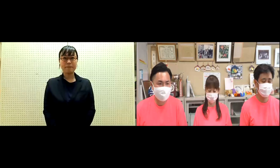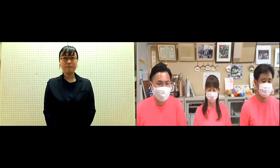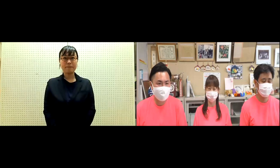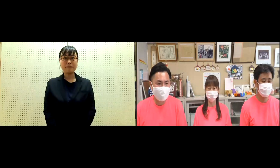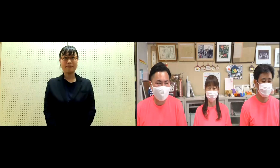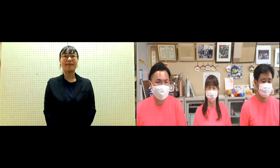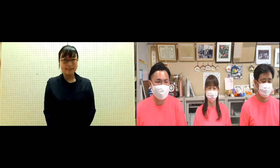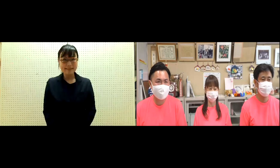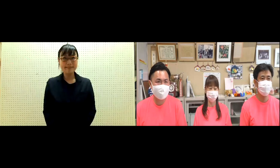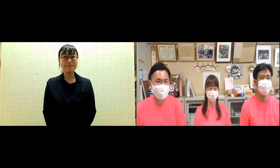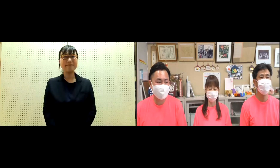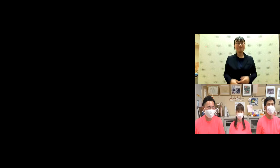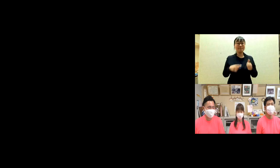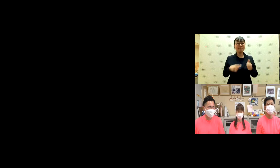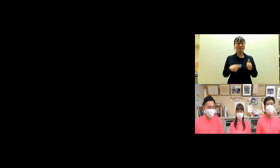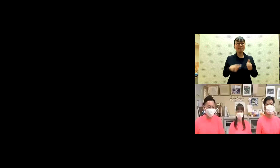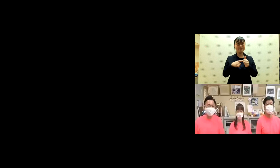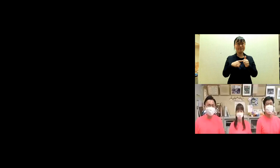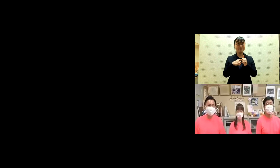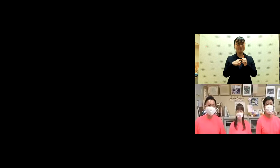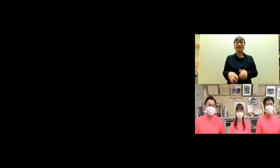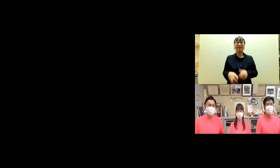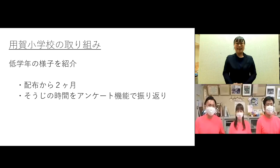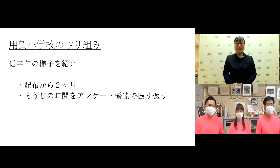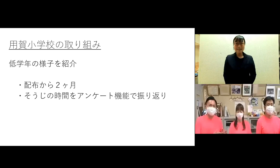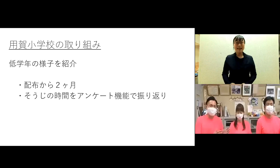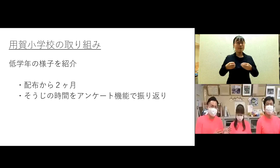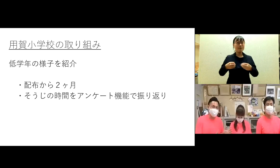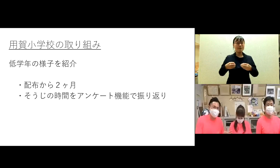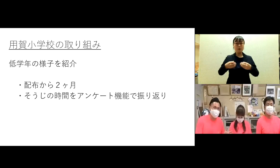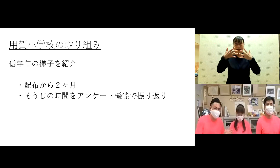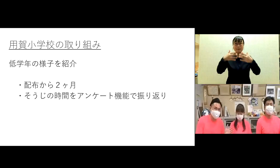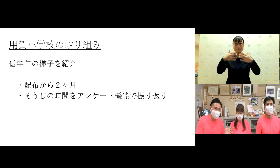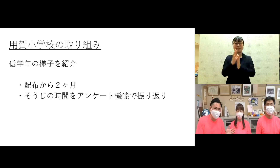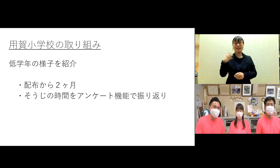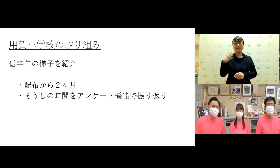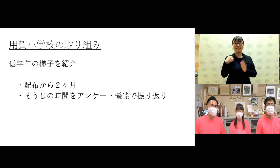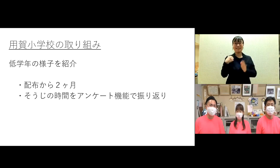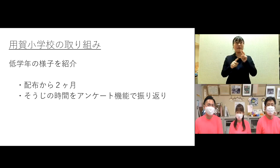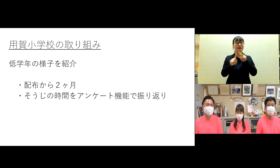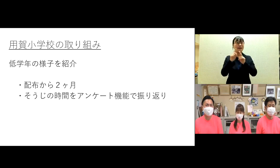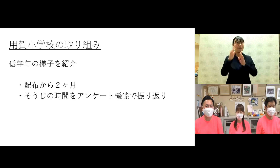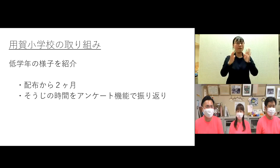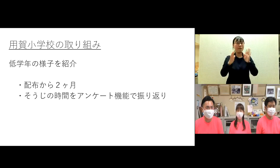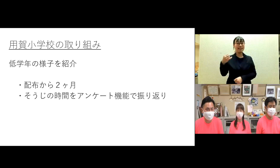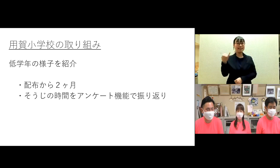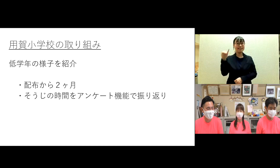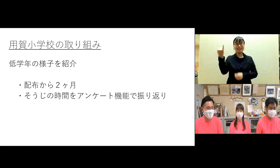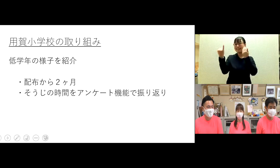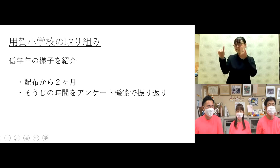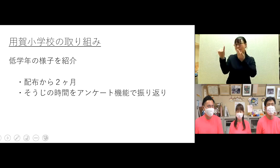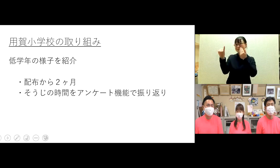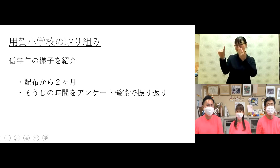はい、それでは動画のクラスの担任の小林先生にインタビューをしながら進めていきたいと思います